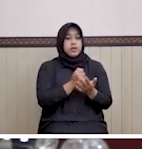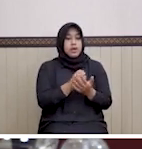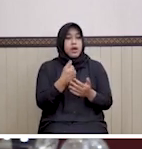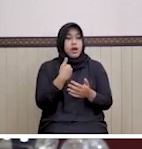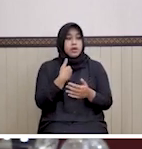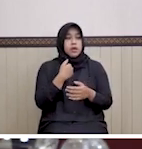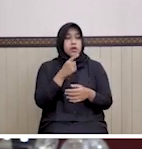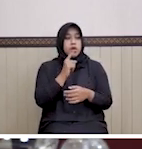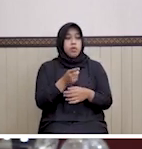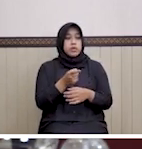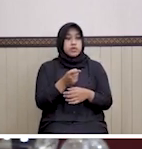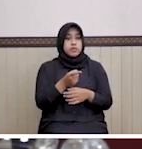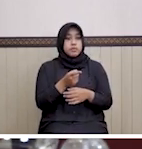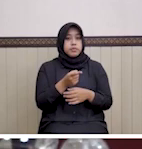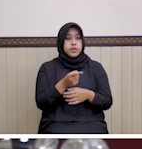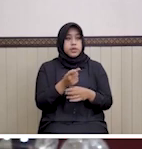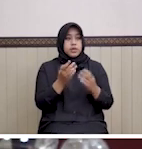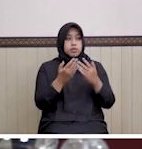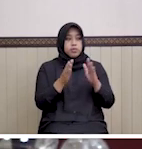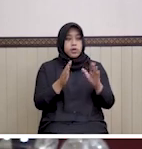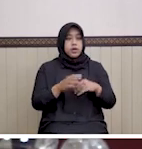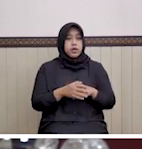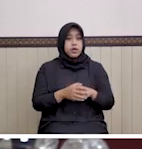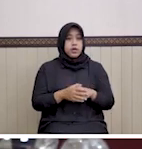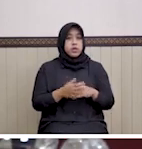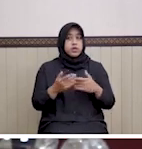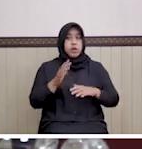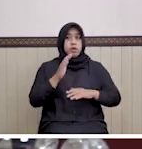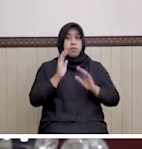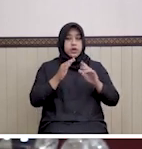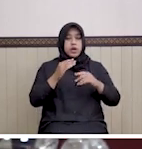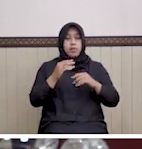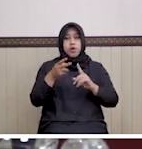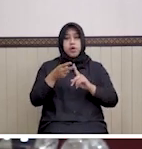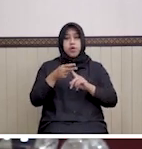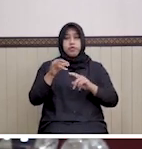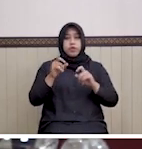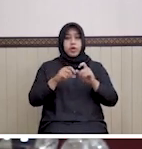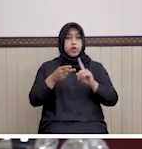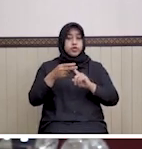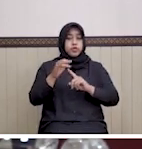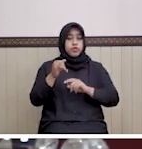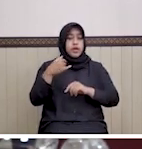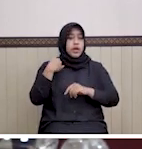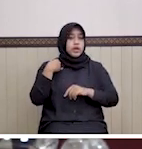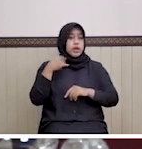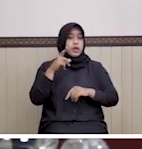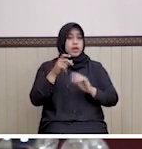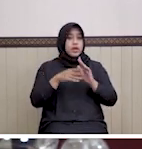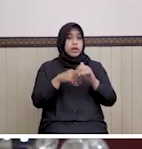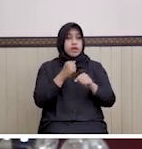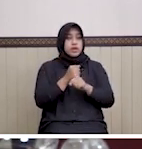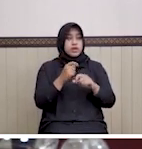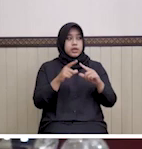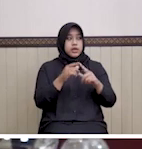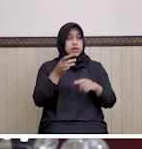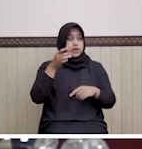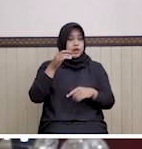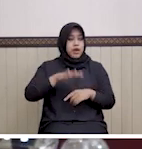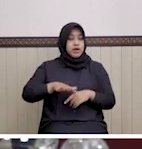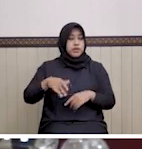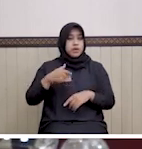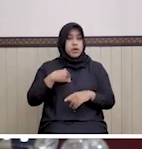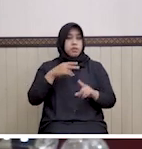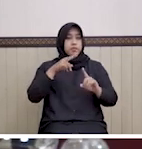yang memang harus kita buka tadi sudah banyak berfilosofi ini ya Adek Lingga layar Yeni yang baik